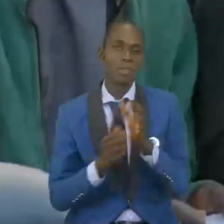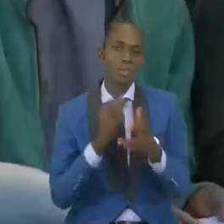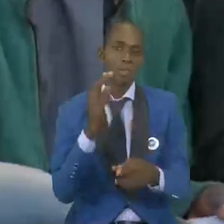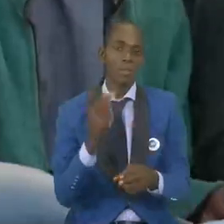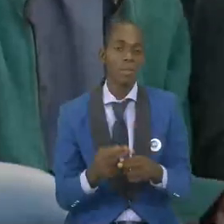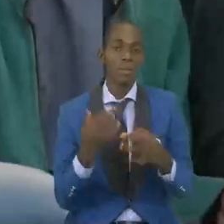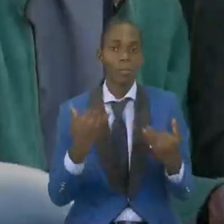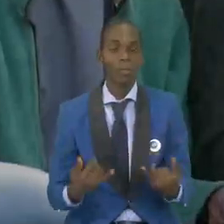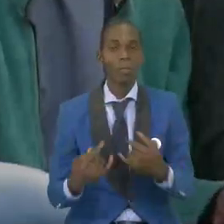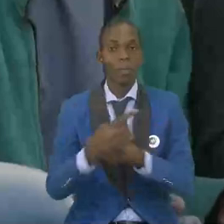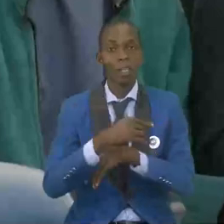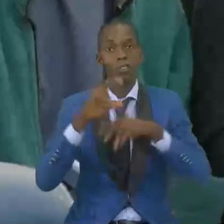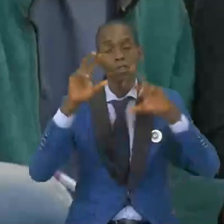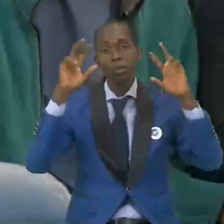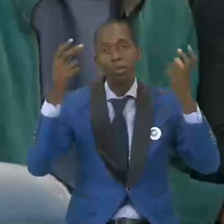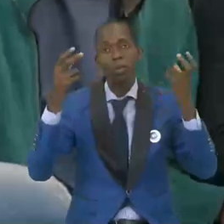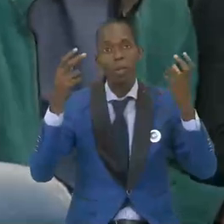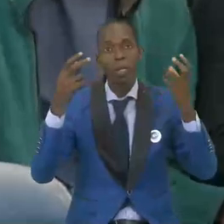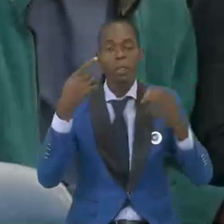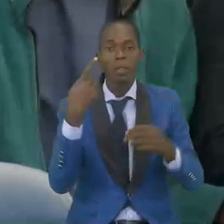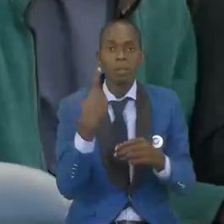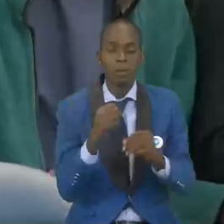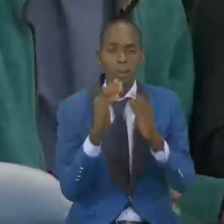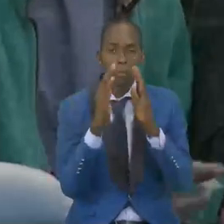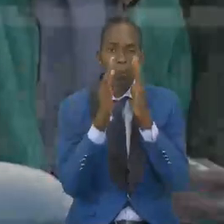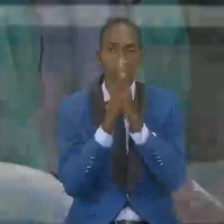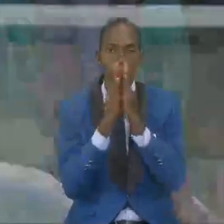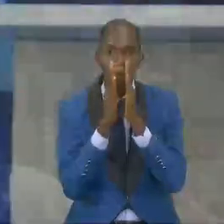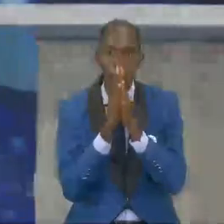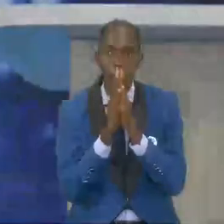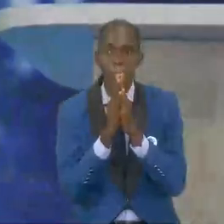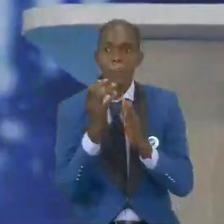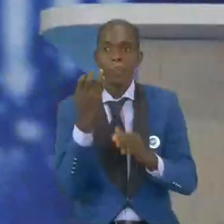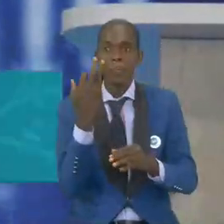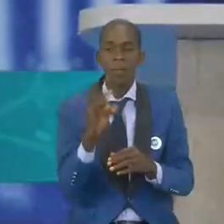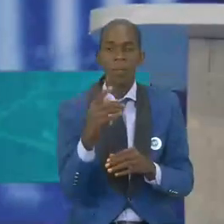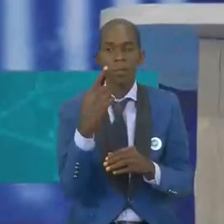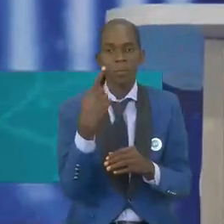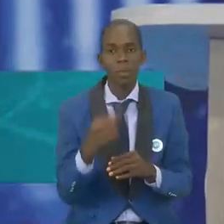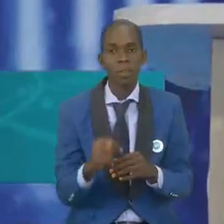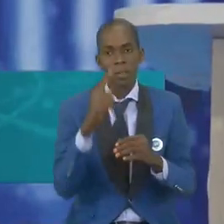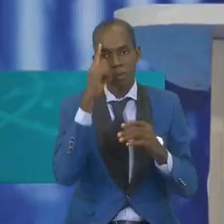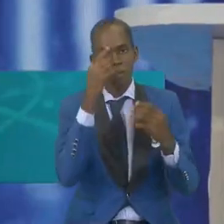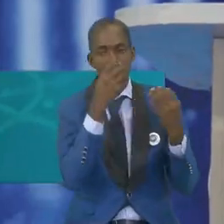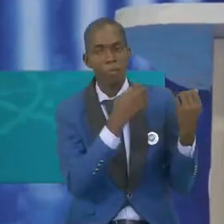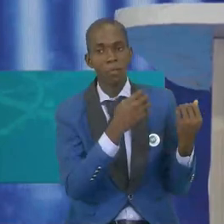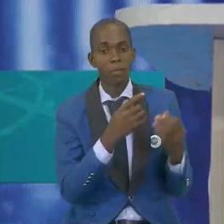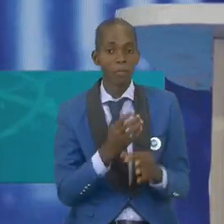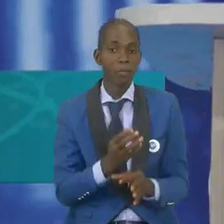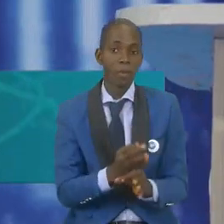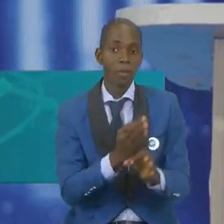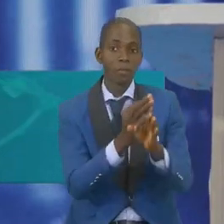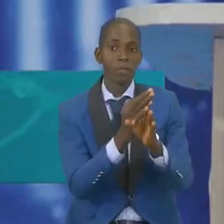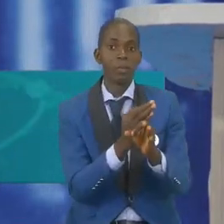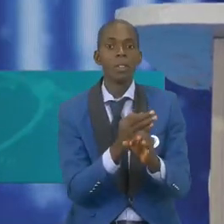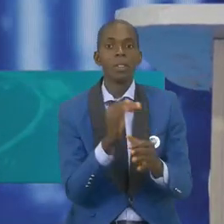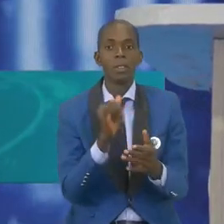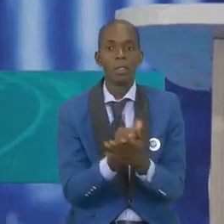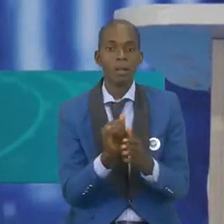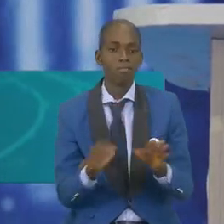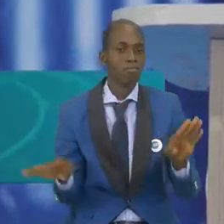fais pas, personne ne va écouter ton voyage. Aujourd'hui, nous considérons le message, la prière du